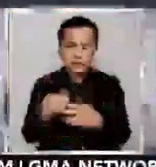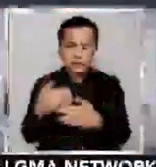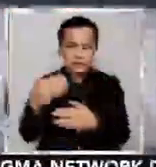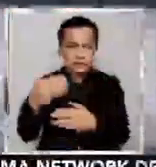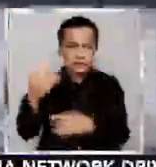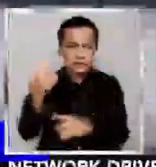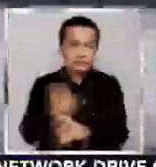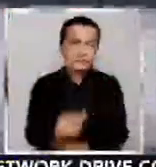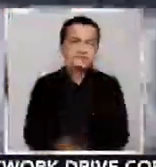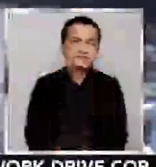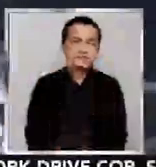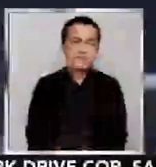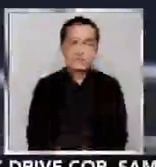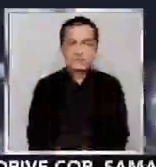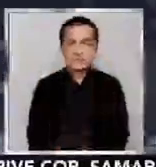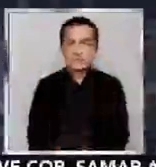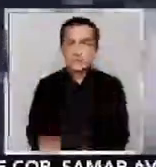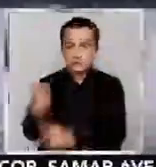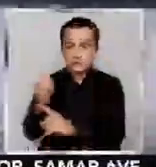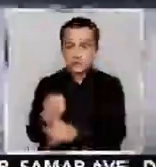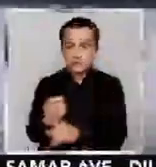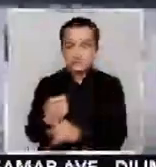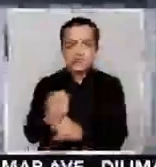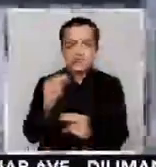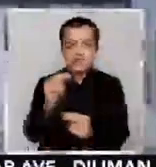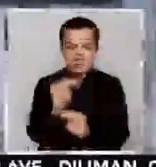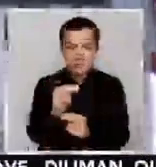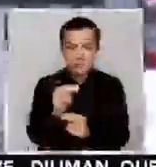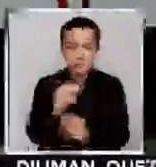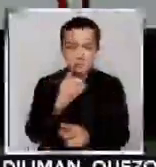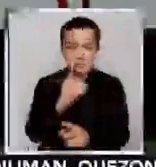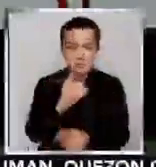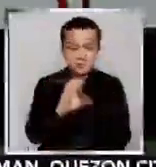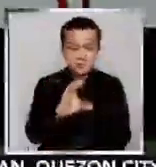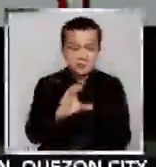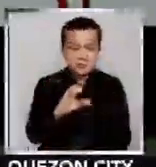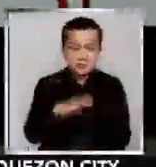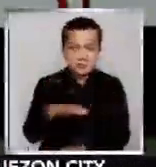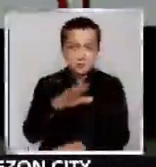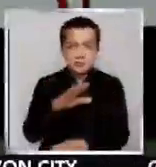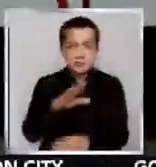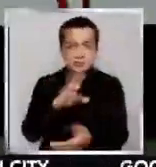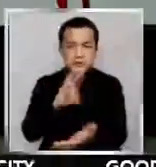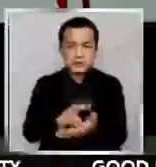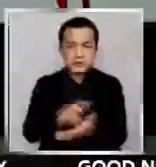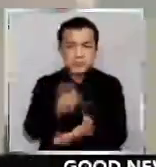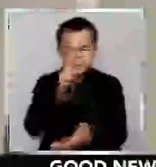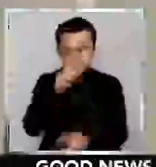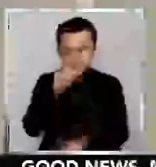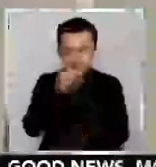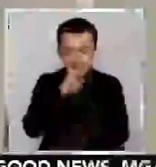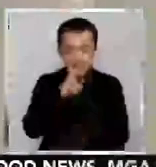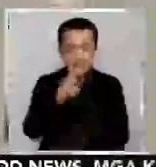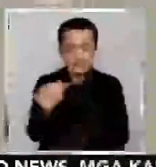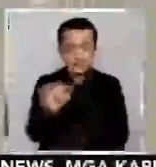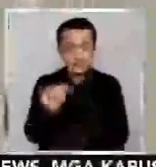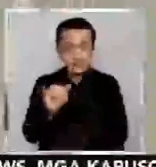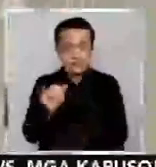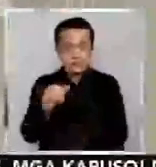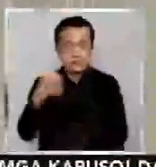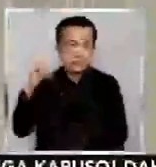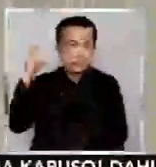ng October, November, December, most parts of Luzon, Visayas, and also Mindanao